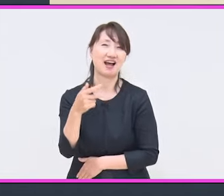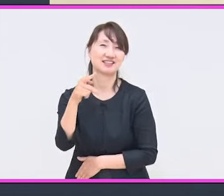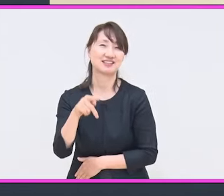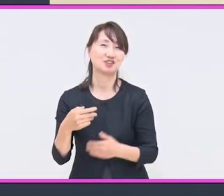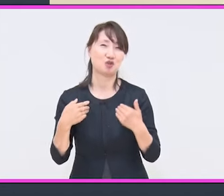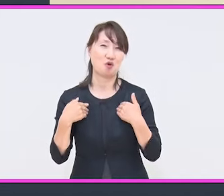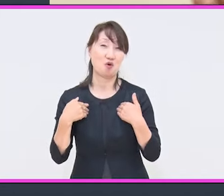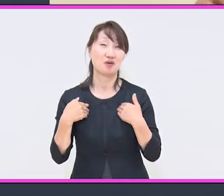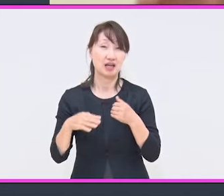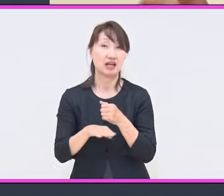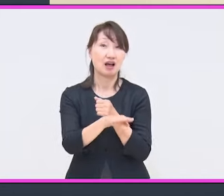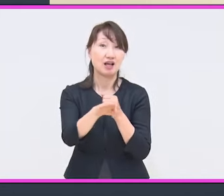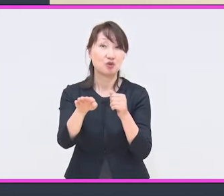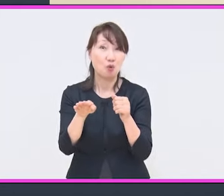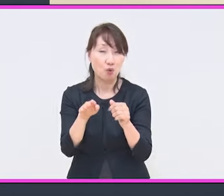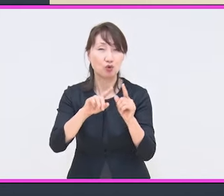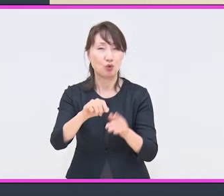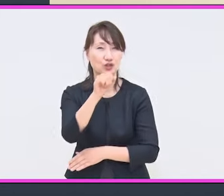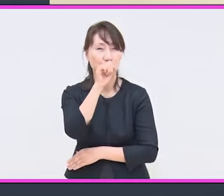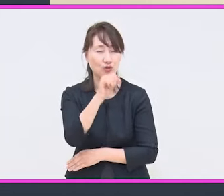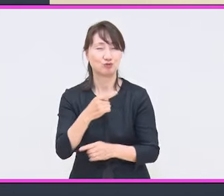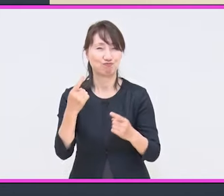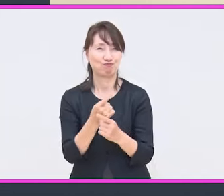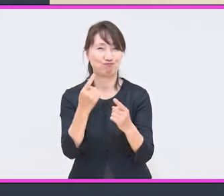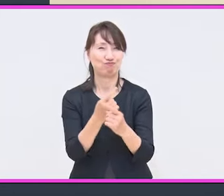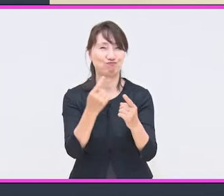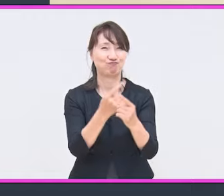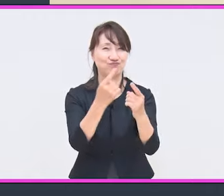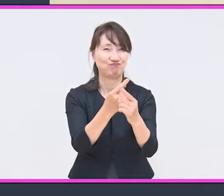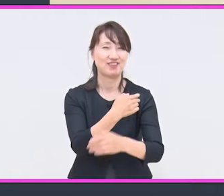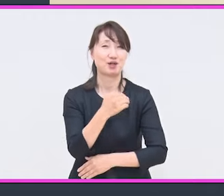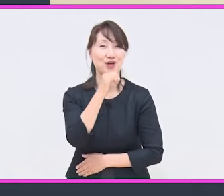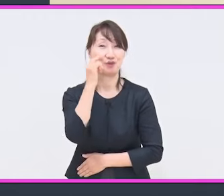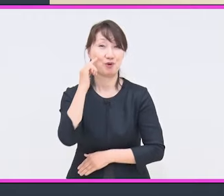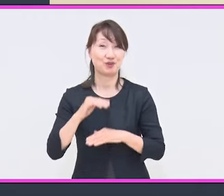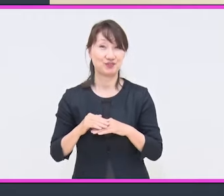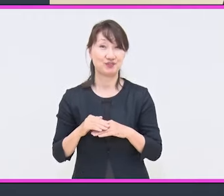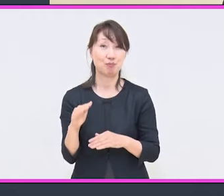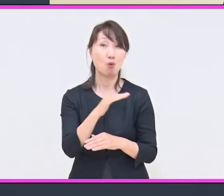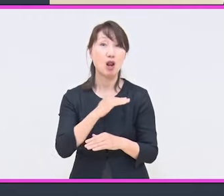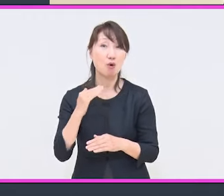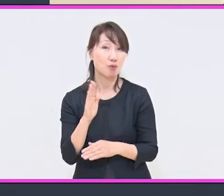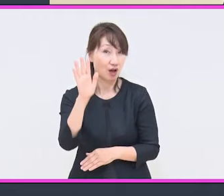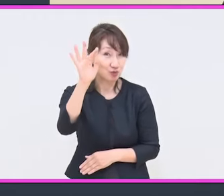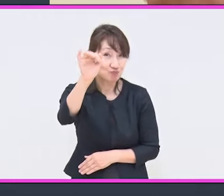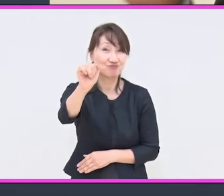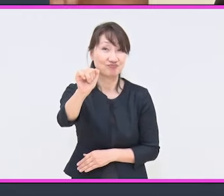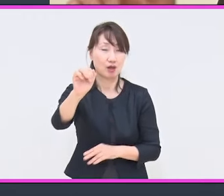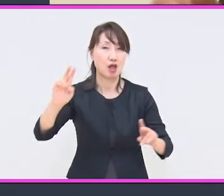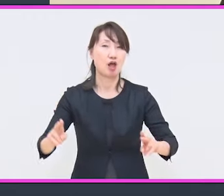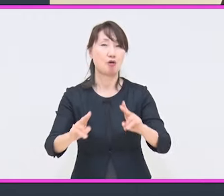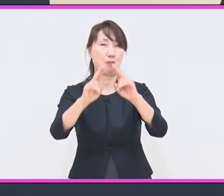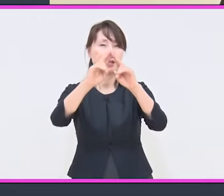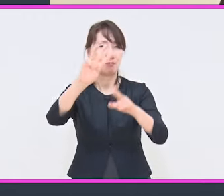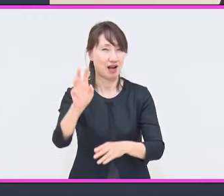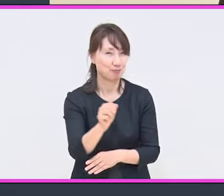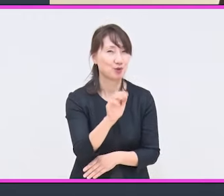の環境までより良くしていければなと思います。で僕らはね、またその先にパリがある